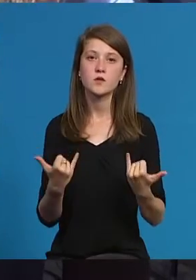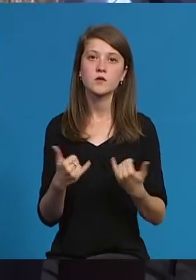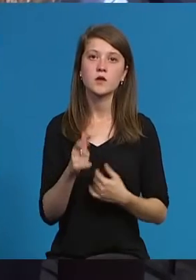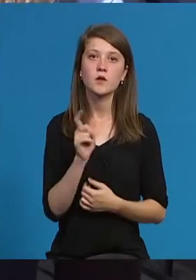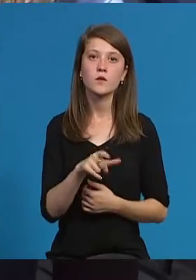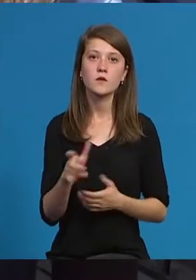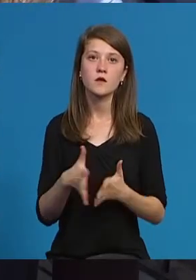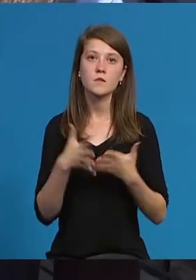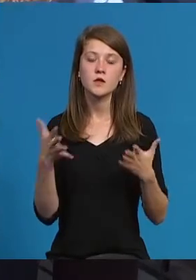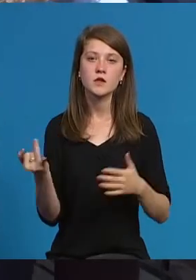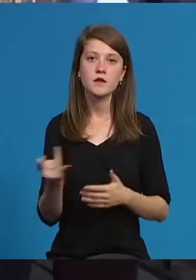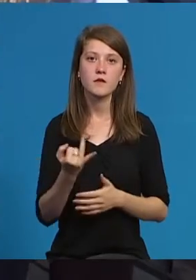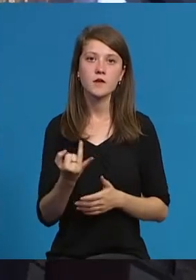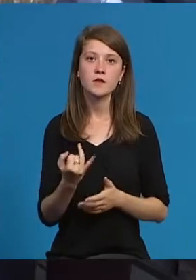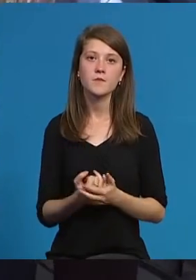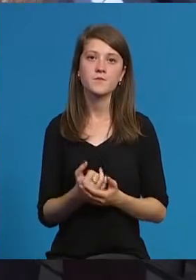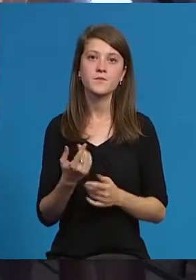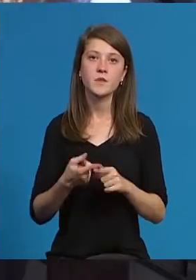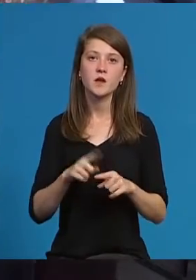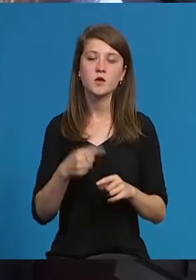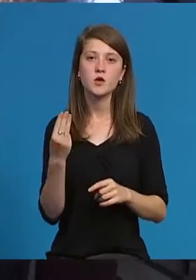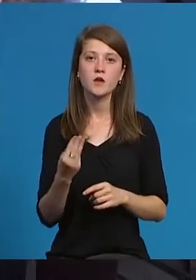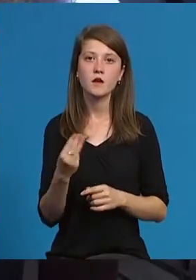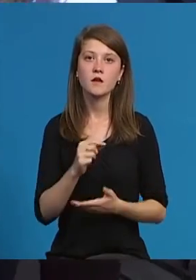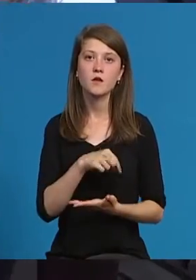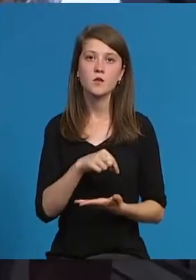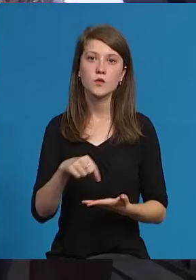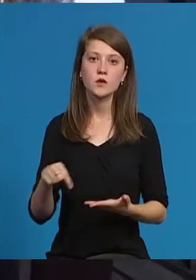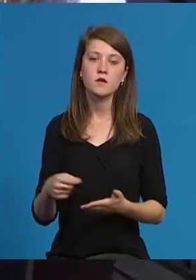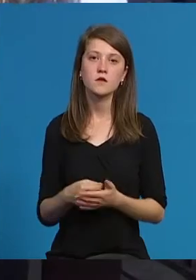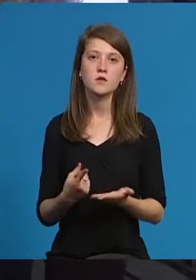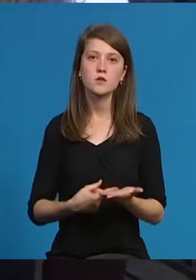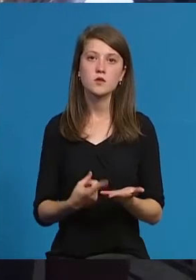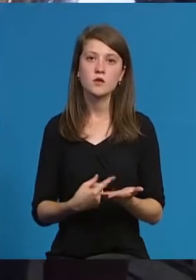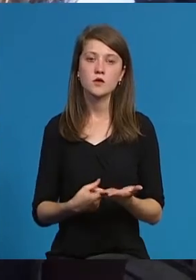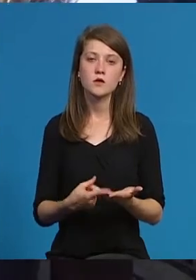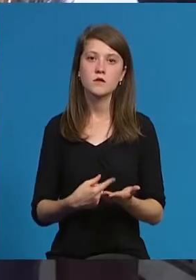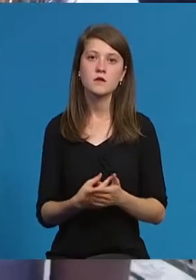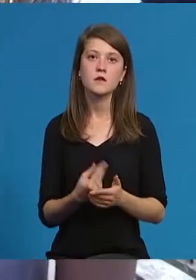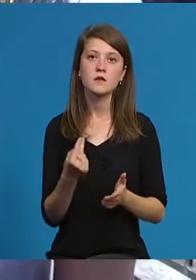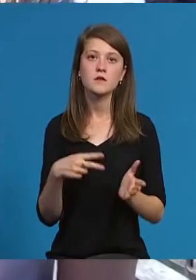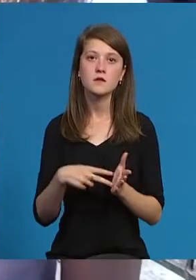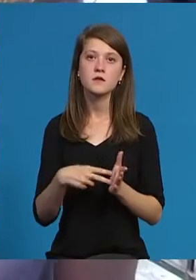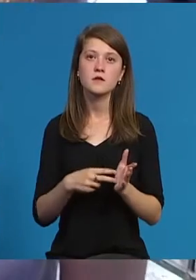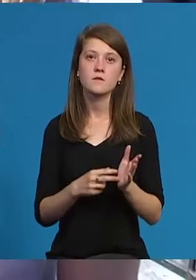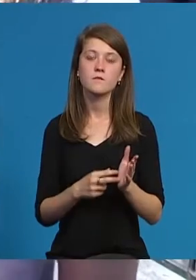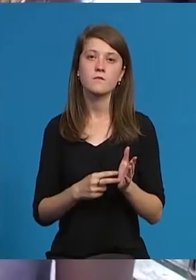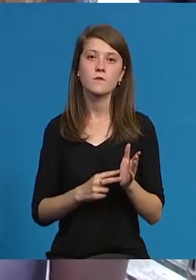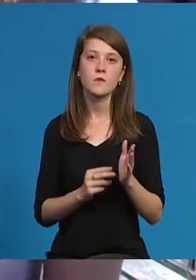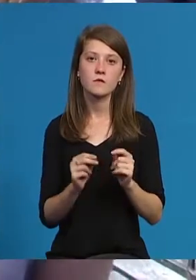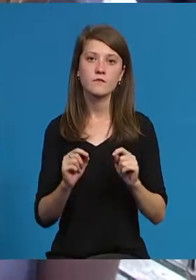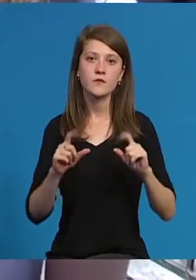люди найбільше цікавляться. Це щоденники, ручки, зошити. Ціни виросли